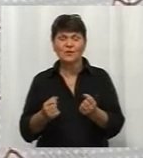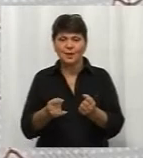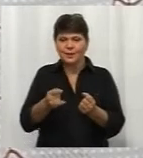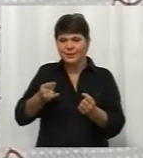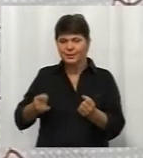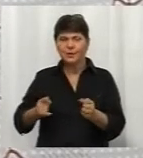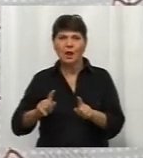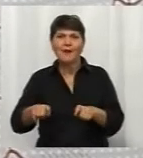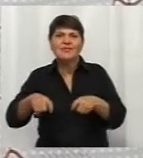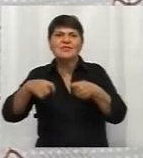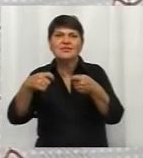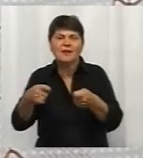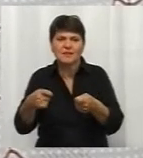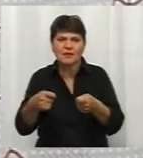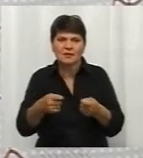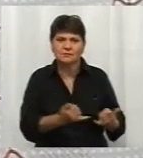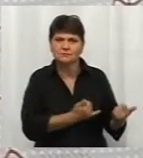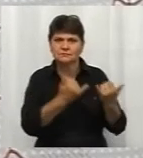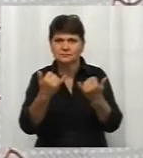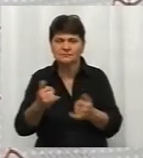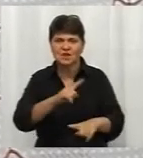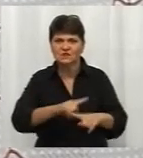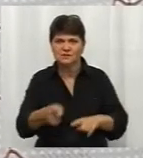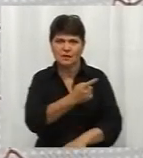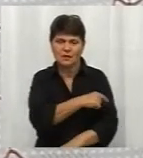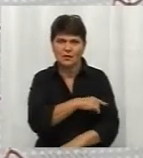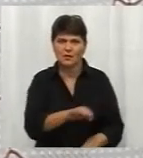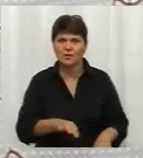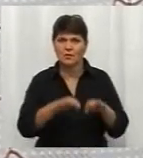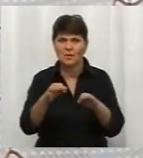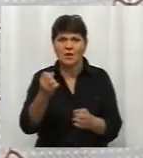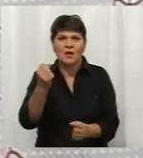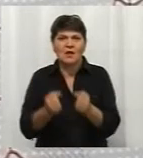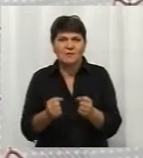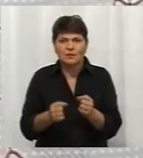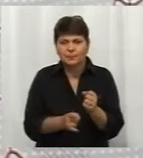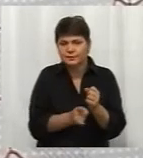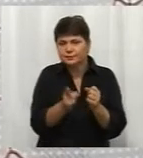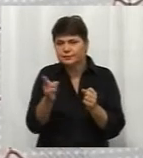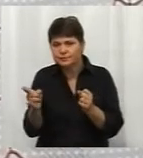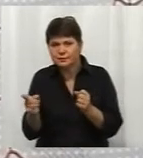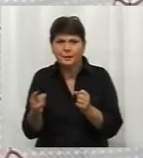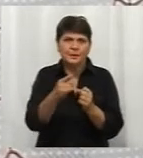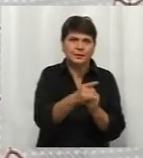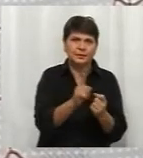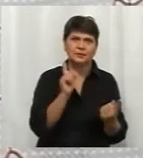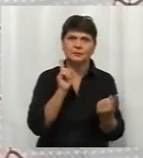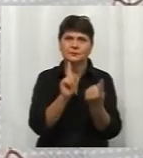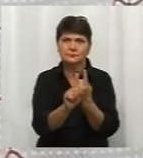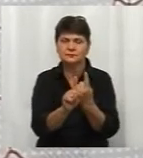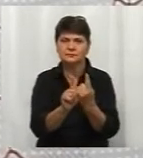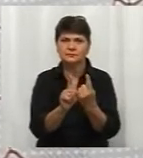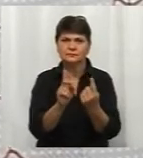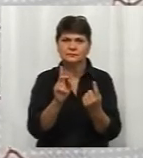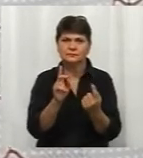дати перевагу у швидкому автомобілі швидкої допомоги. Водії в таких випадках там виїжджають на смугу зустрічного руху, чи які